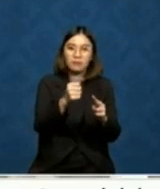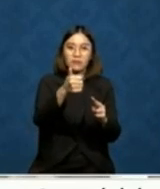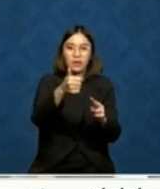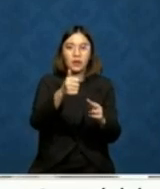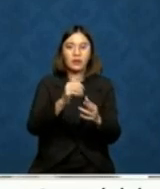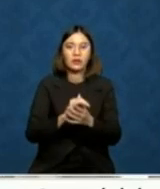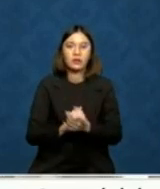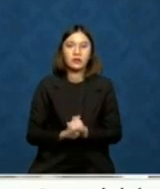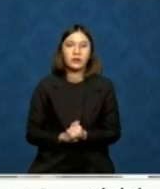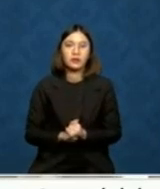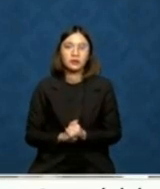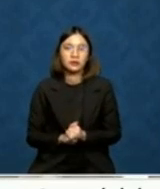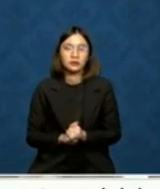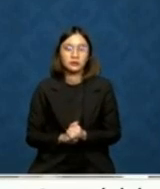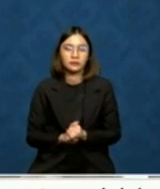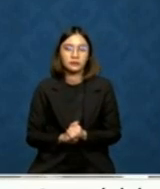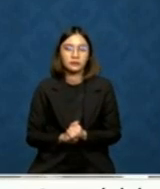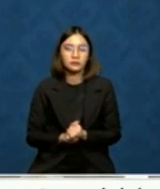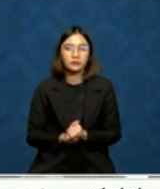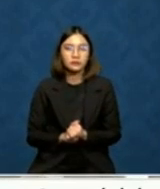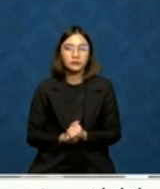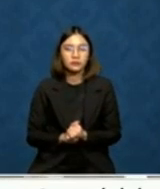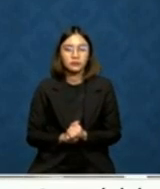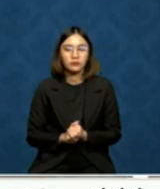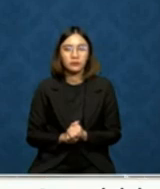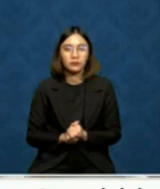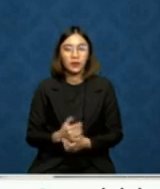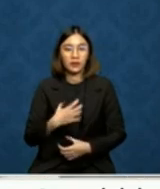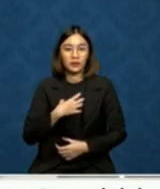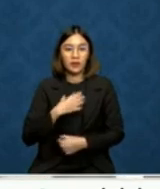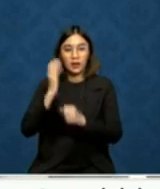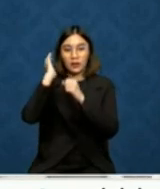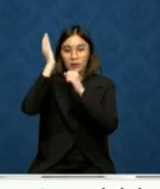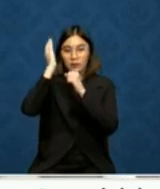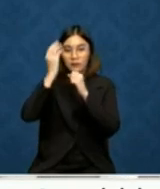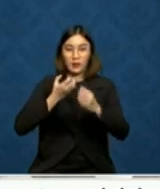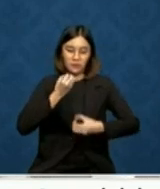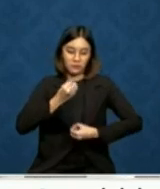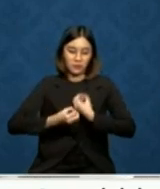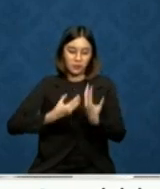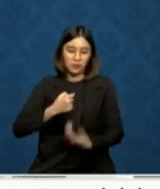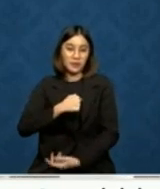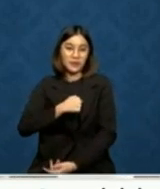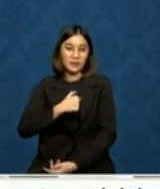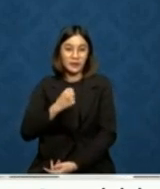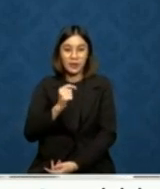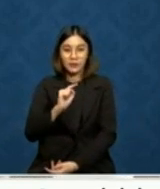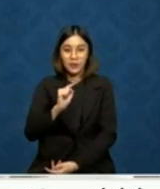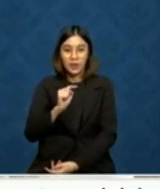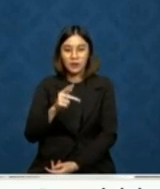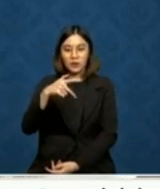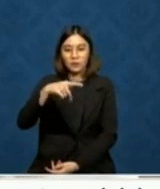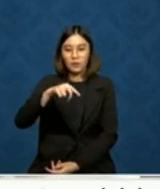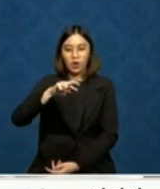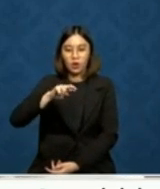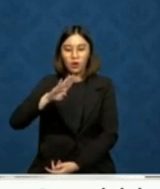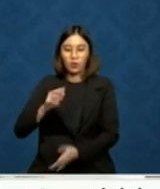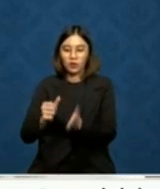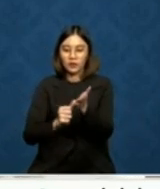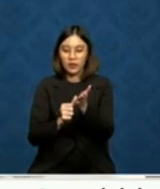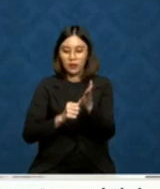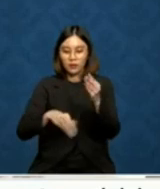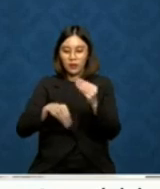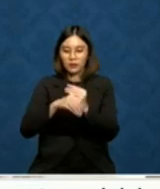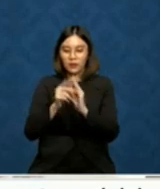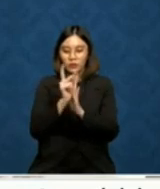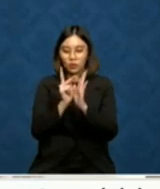ำเราได้ค่ะสิ่งหนึ่งที่ท่านอยากจะอภิปรายเพิ่มเติมเพื่อให้มั่นใจว่าร่างพระราชบัญญัติแก้ไขเพิ่มเติม